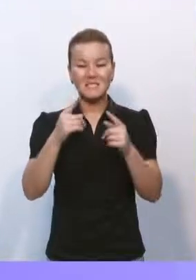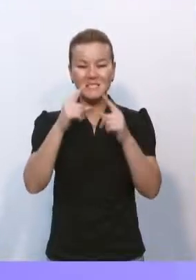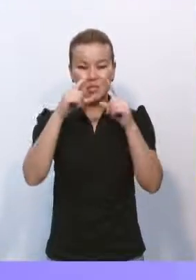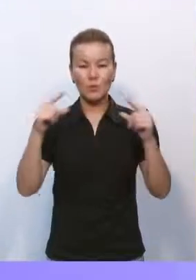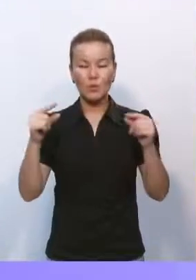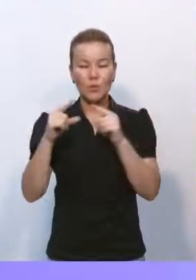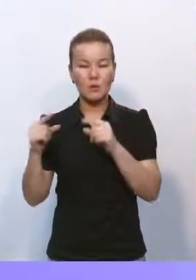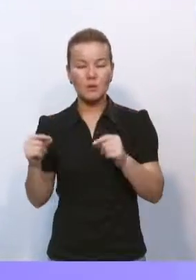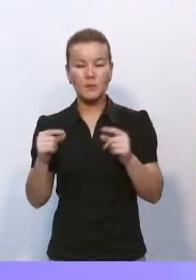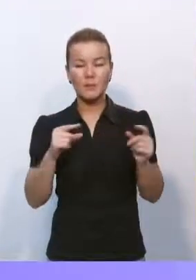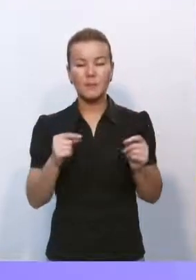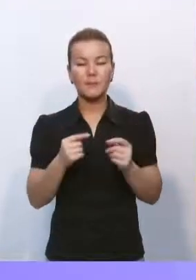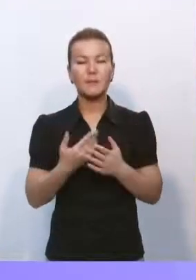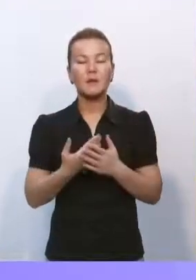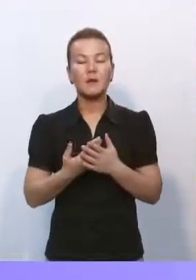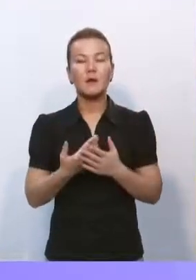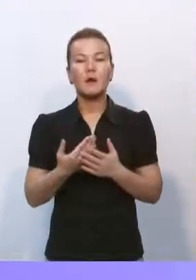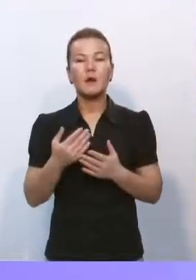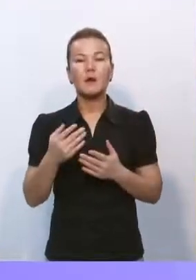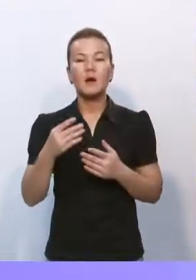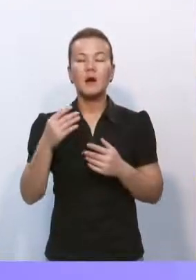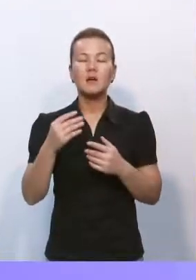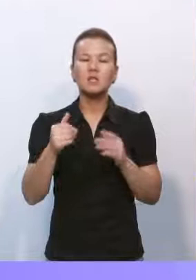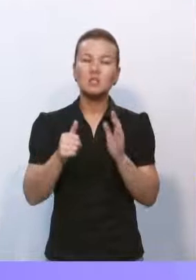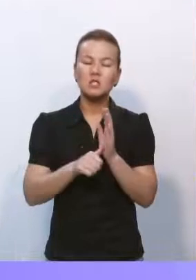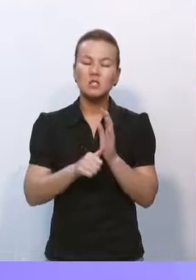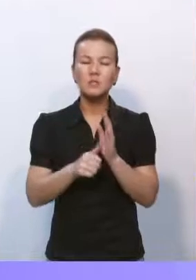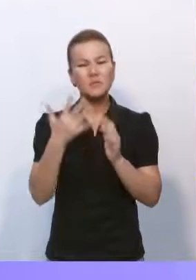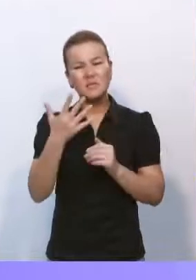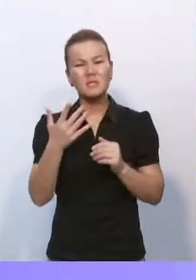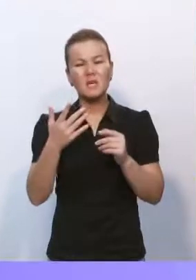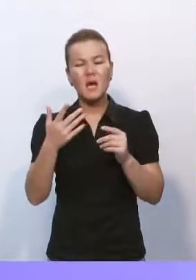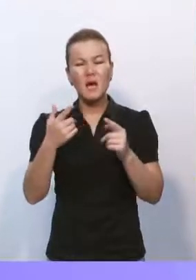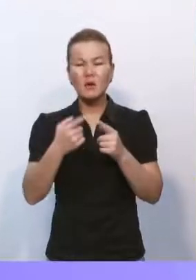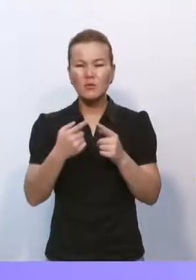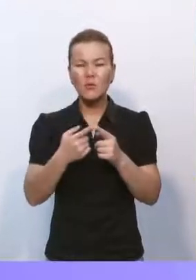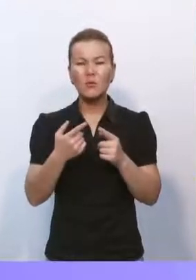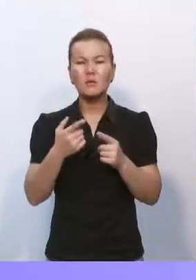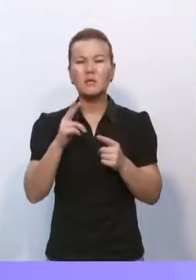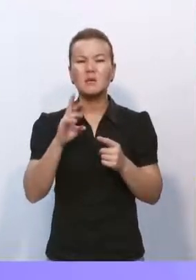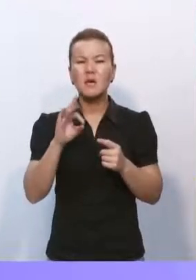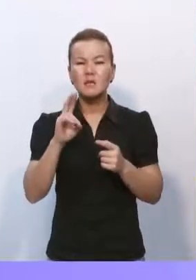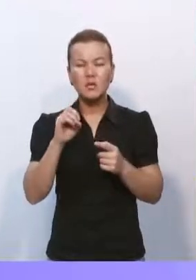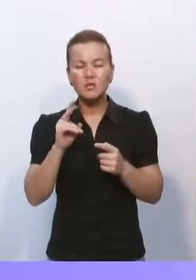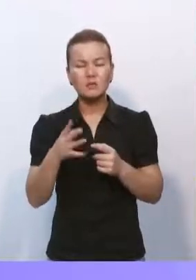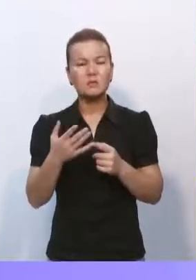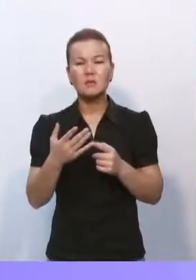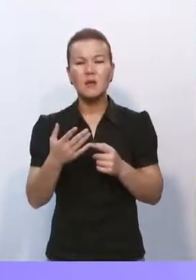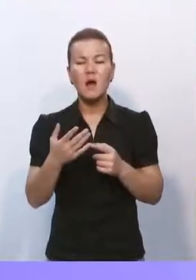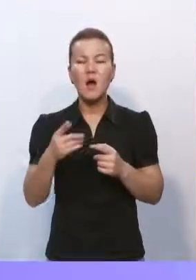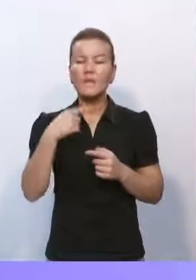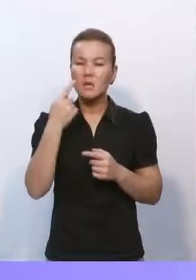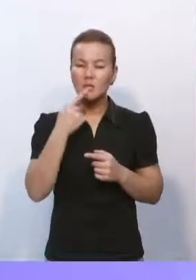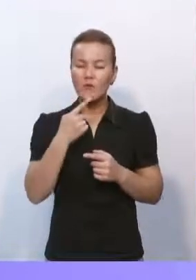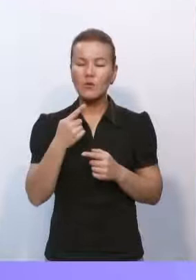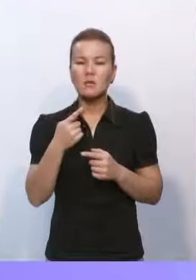по окружности. Пятиконечная, шестиконечная, трехконечная. В